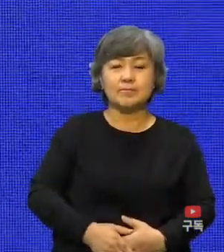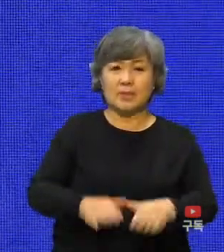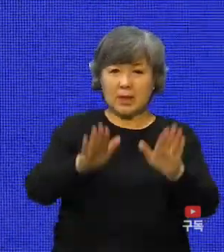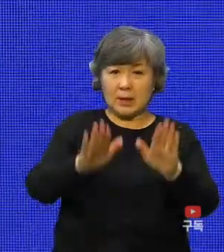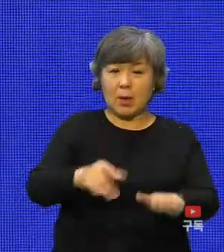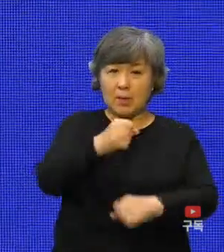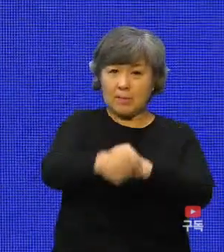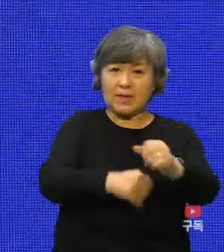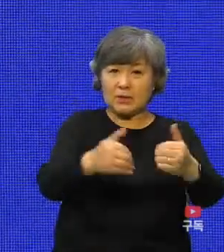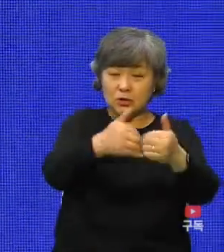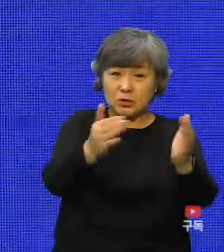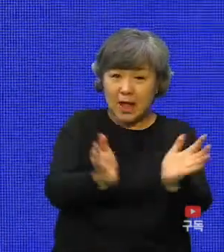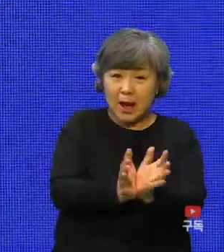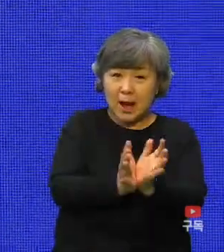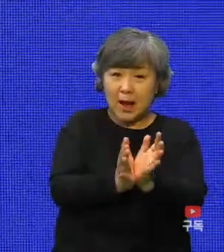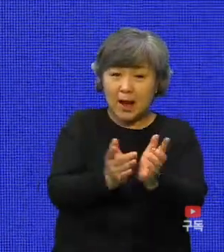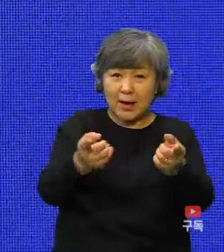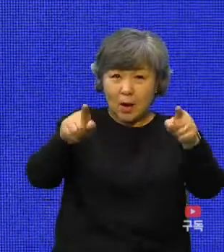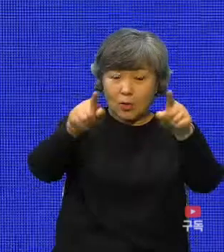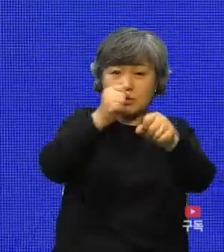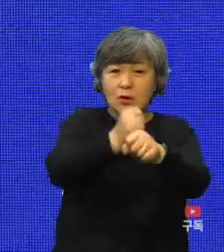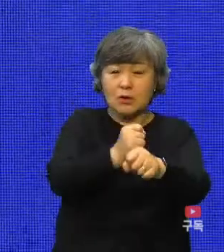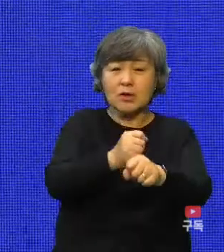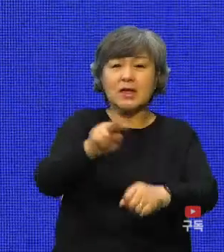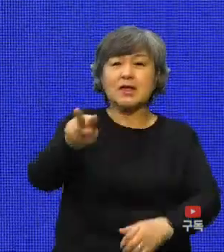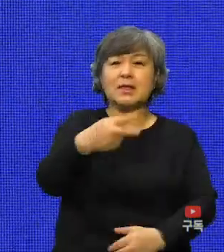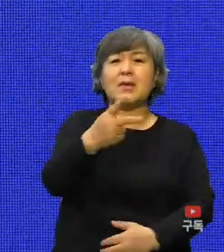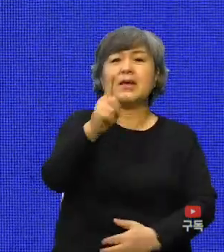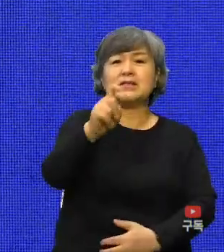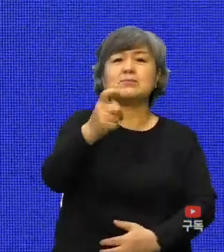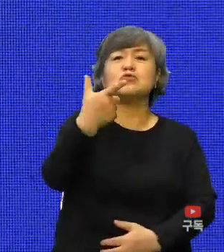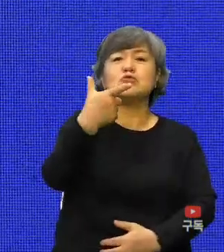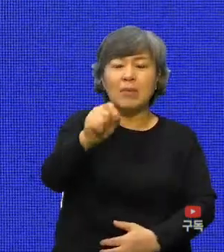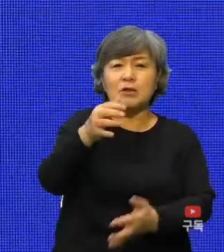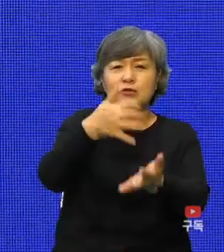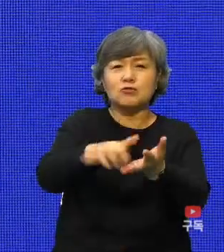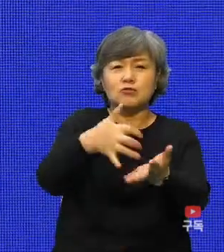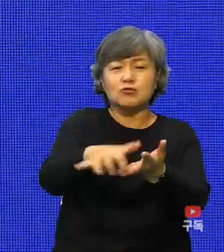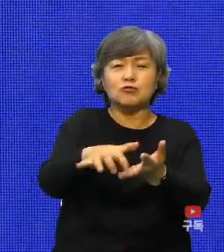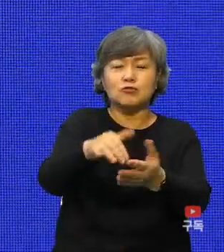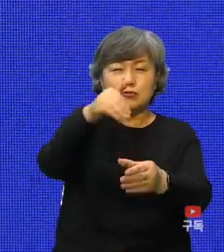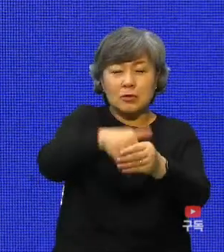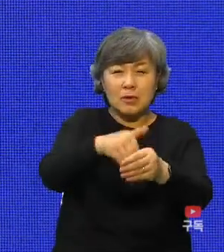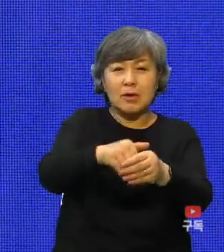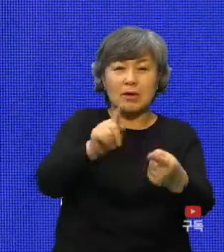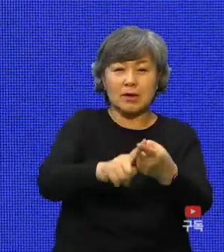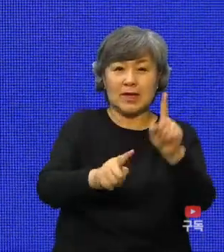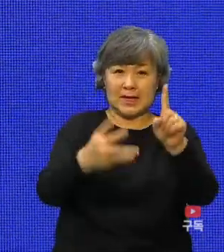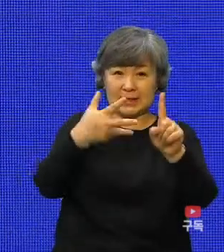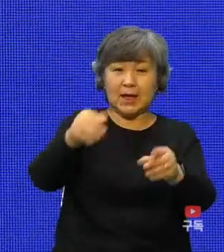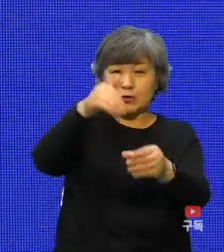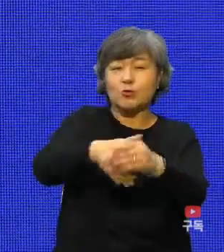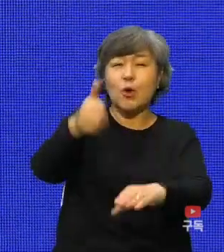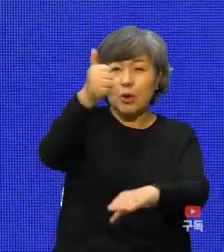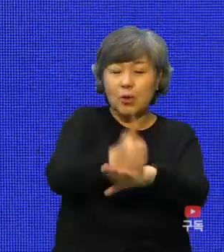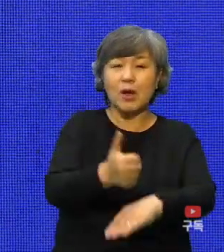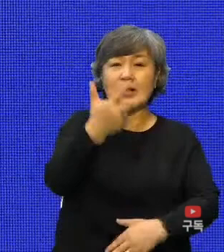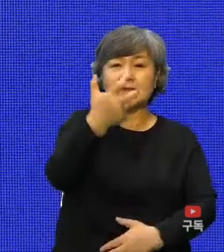이번 민주당 경선은 역대 최대 규모인 216만 명의 선거인단을 구성하고 1차 선거인단 투표